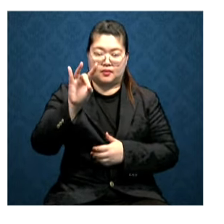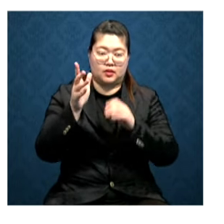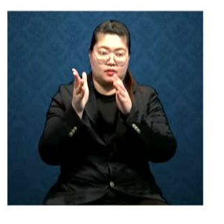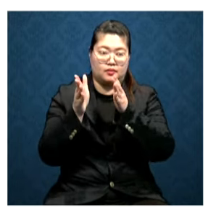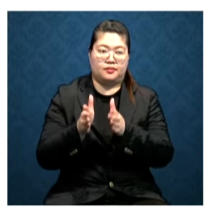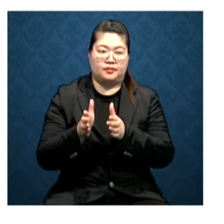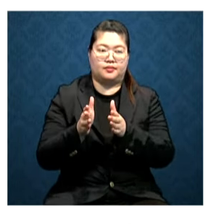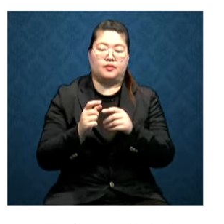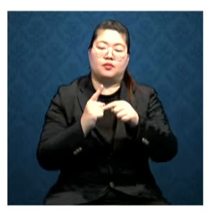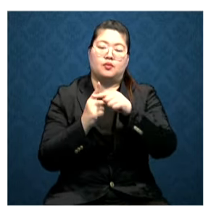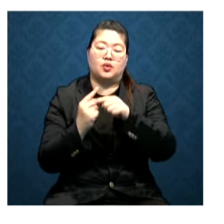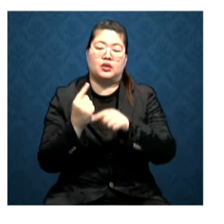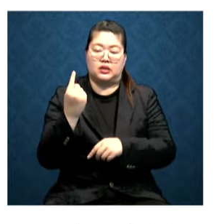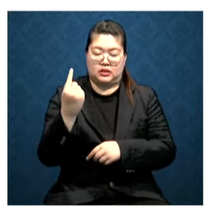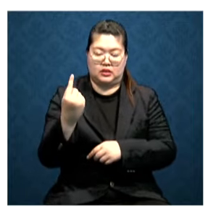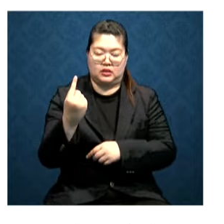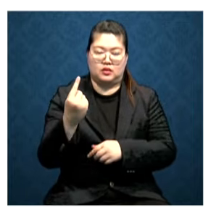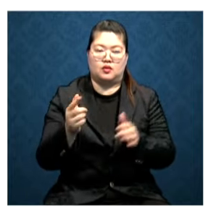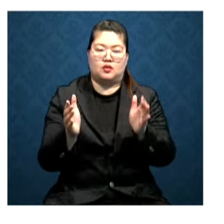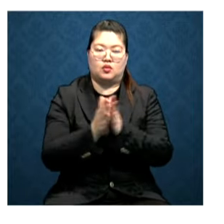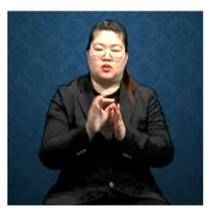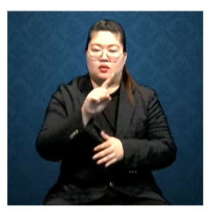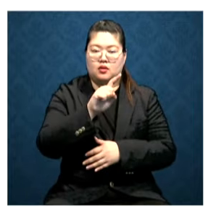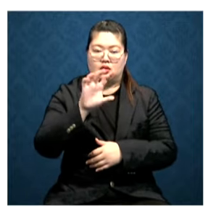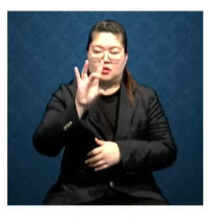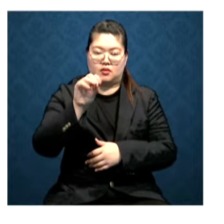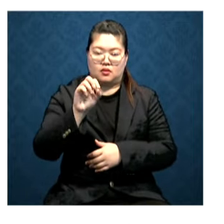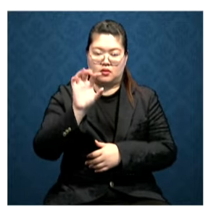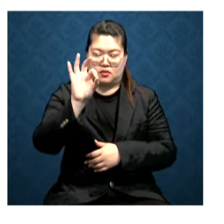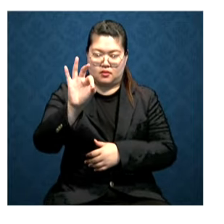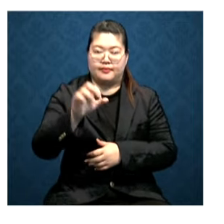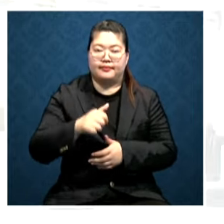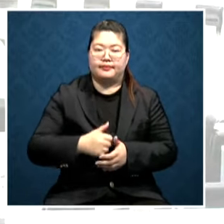188บวกอีก1เป็น189ครับ